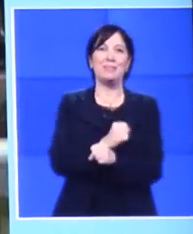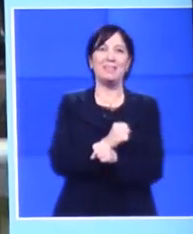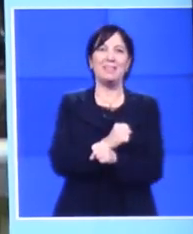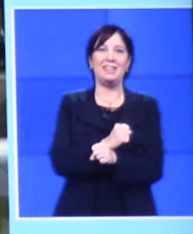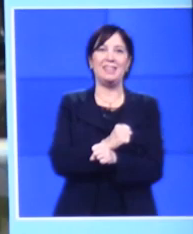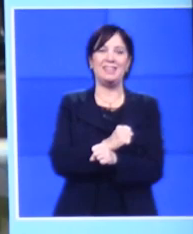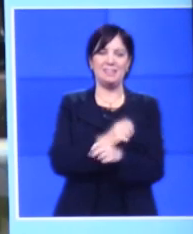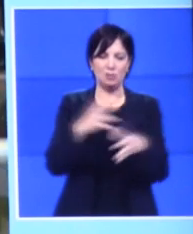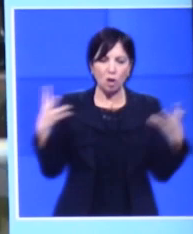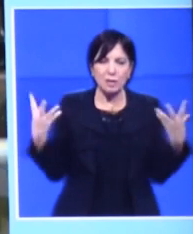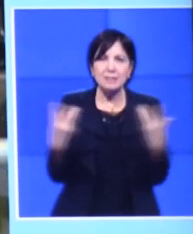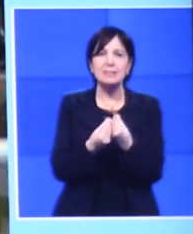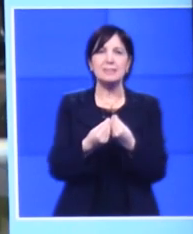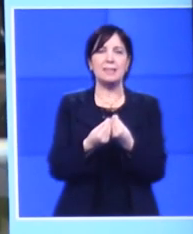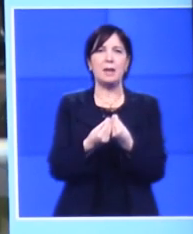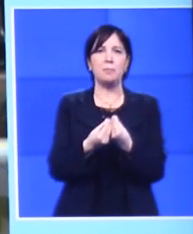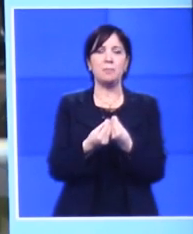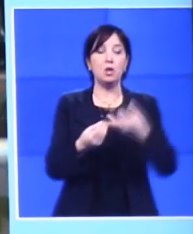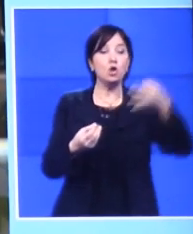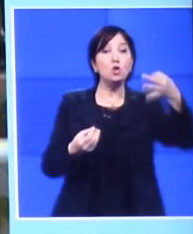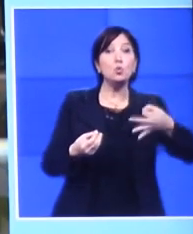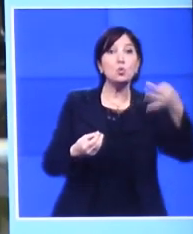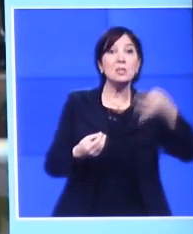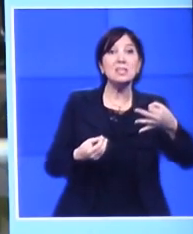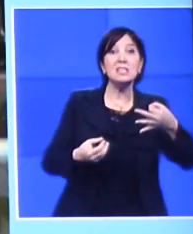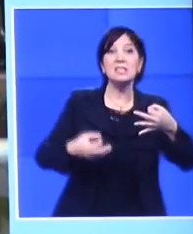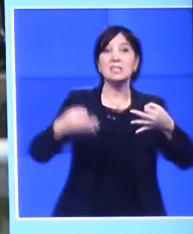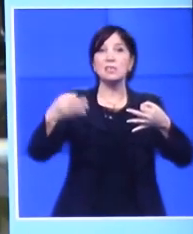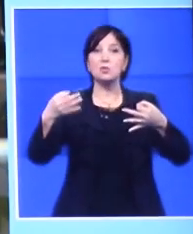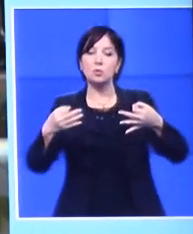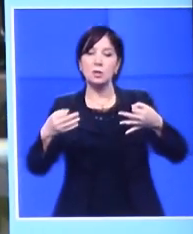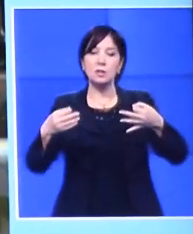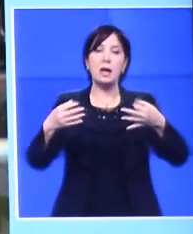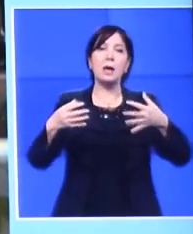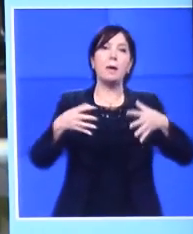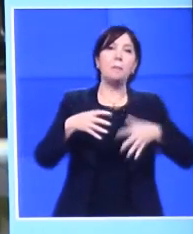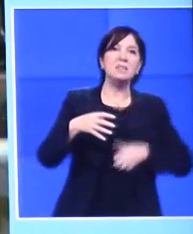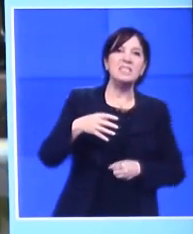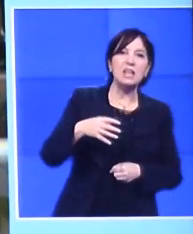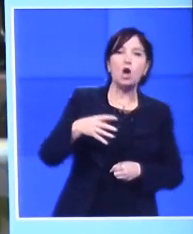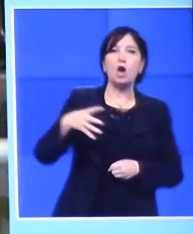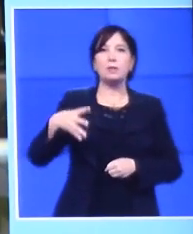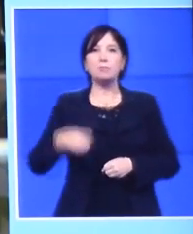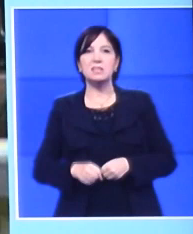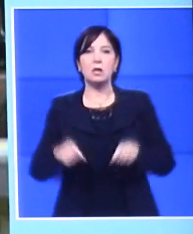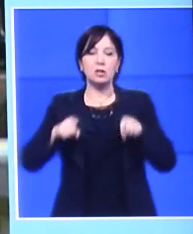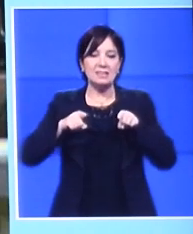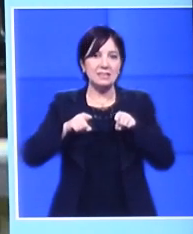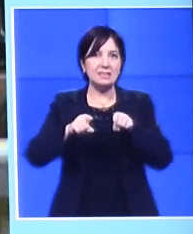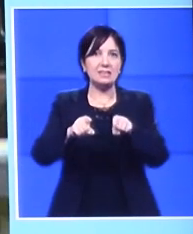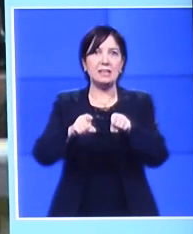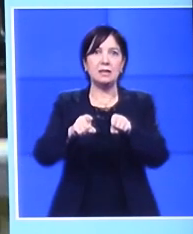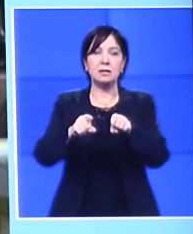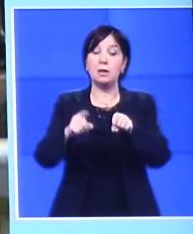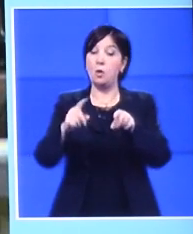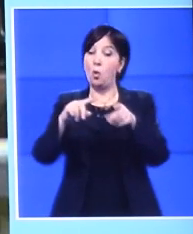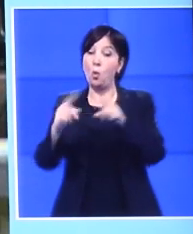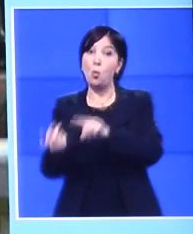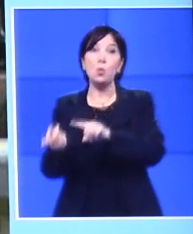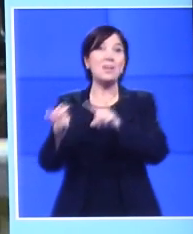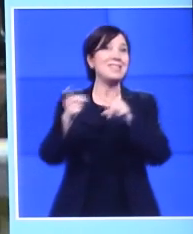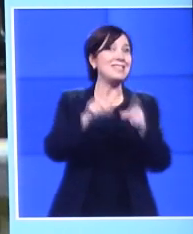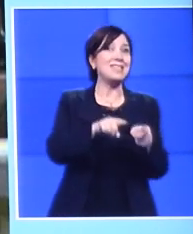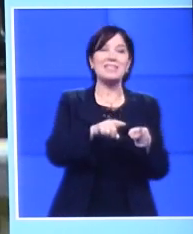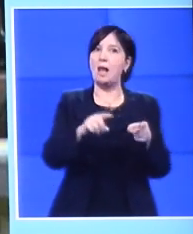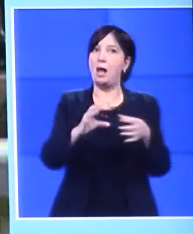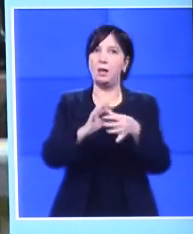sono insieme, giustizia e giustizia, misericordia e misericordia, ma l'una senza l'altra non